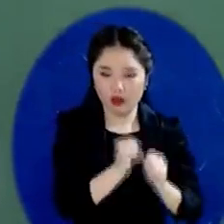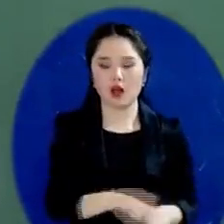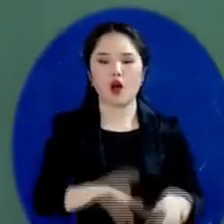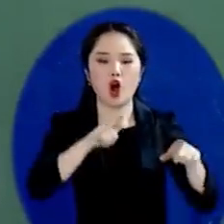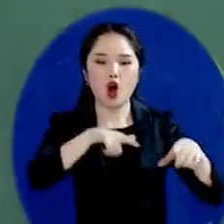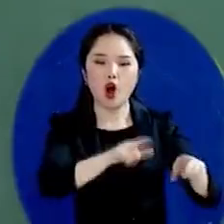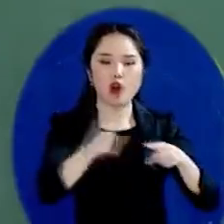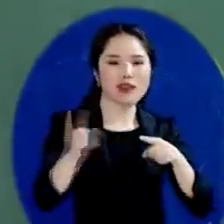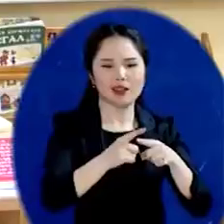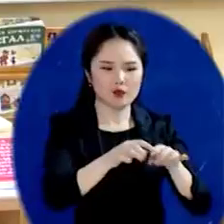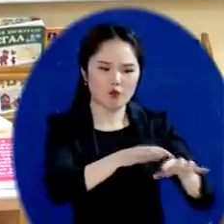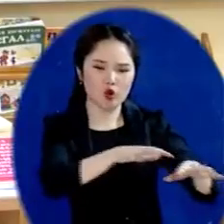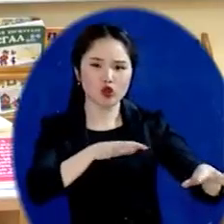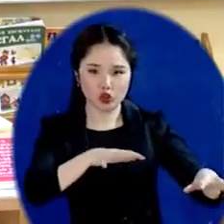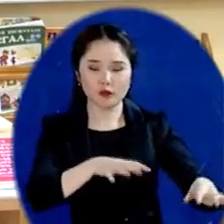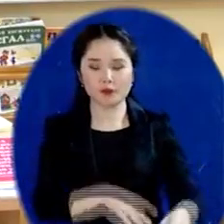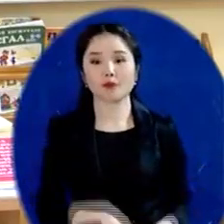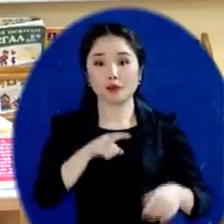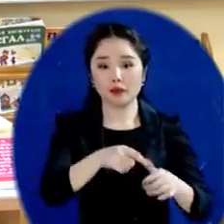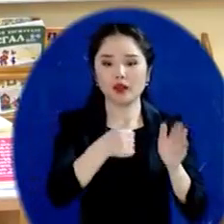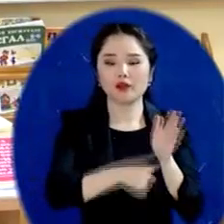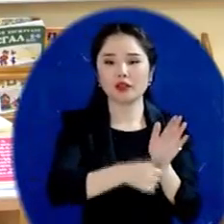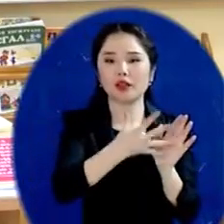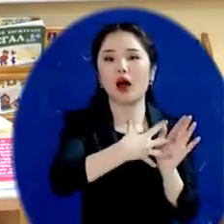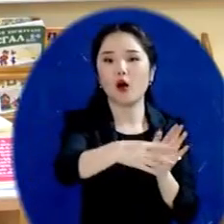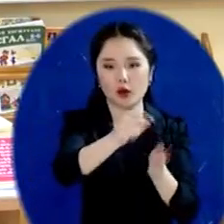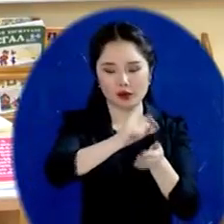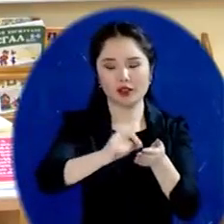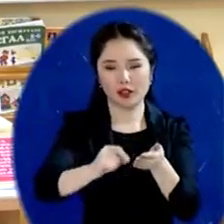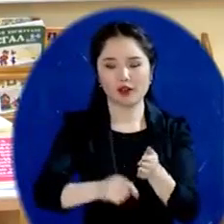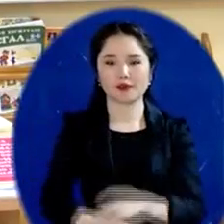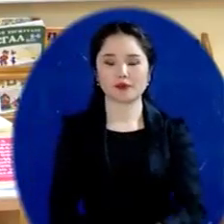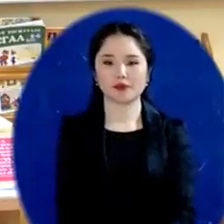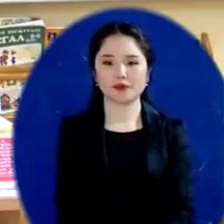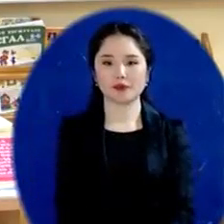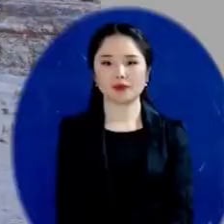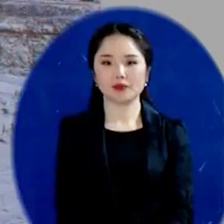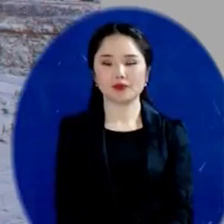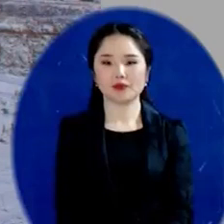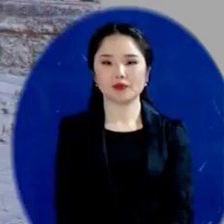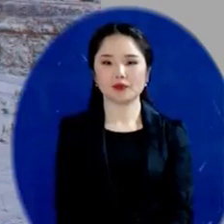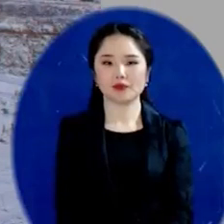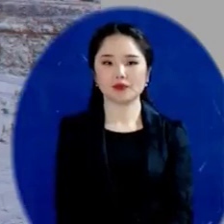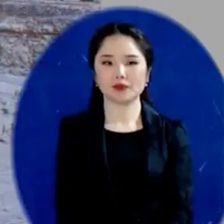нуур хөлддөг. Тэгвэл бүгдээрээ энийг тэмдэглэж бичиж тэмдэглэж авцгаая.